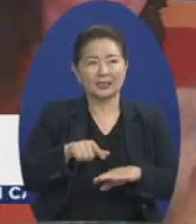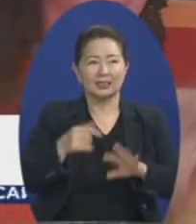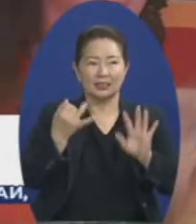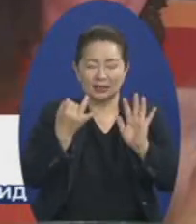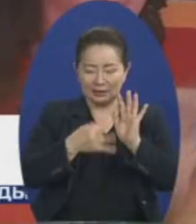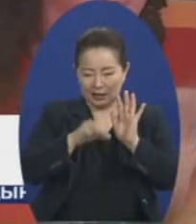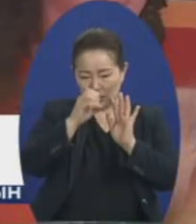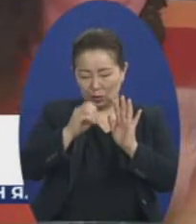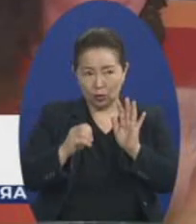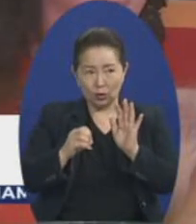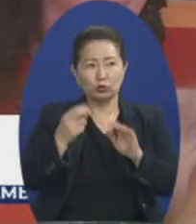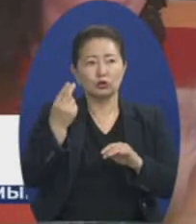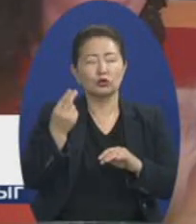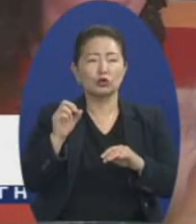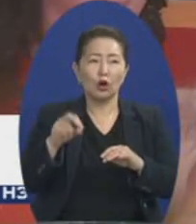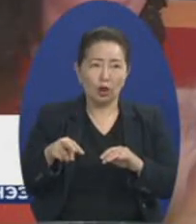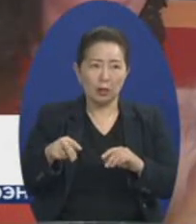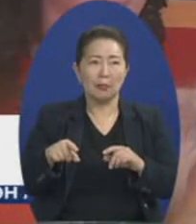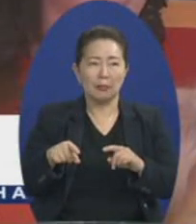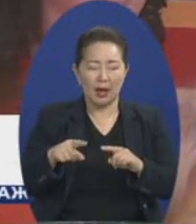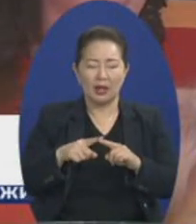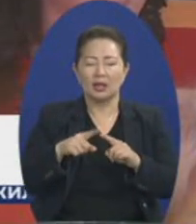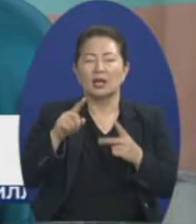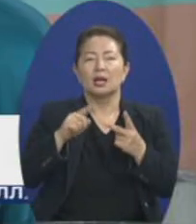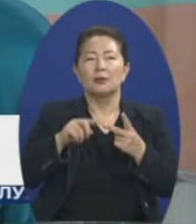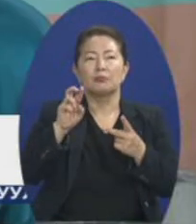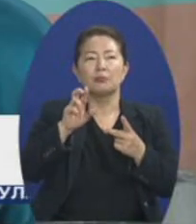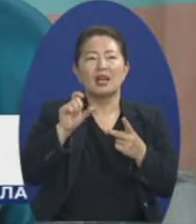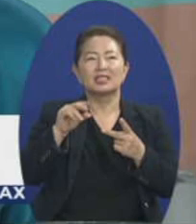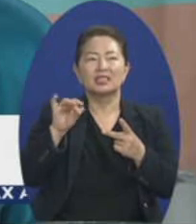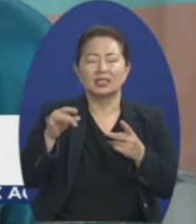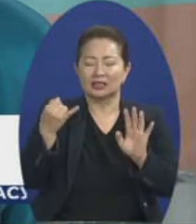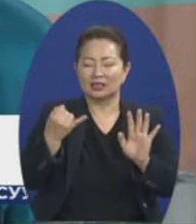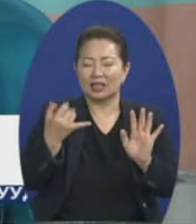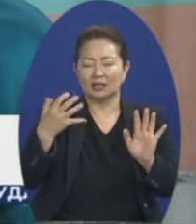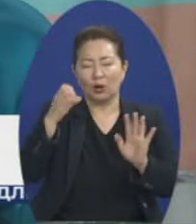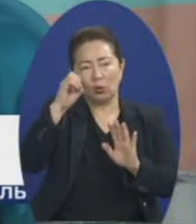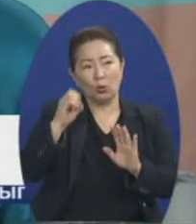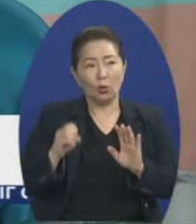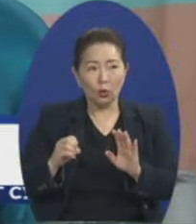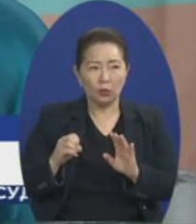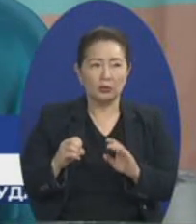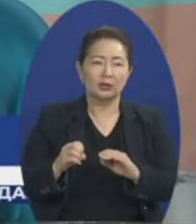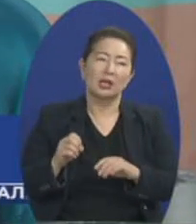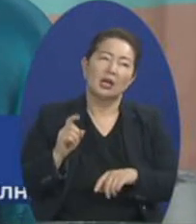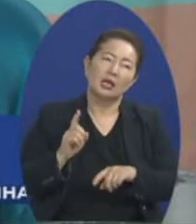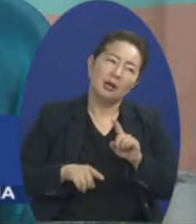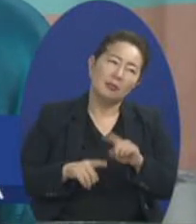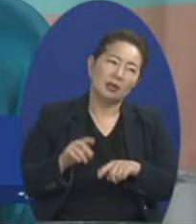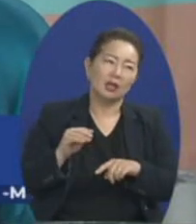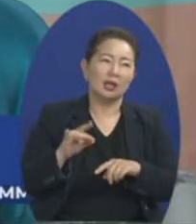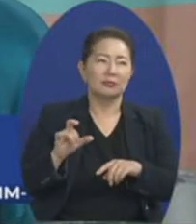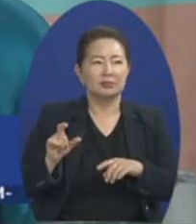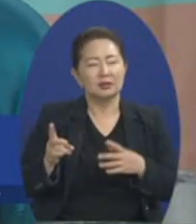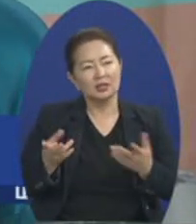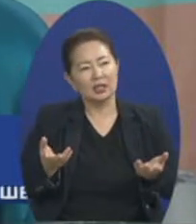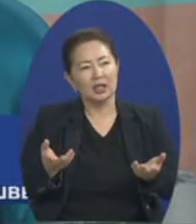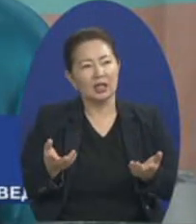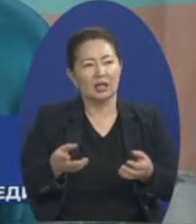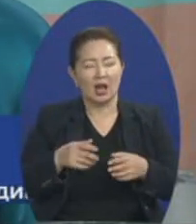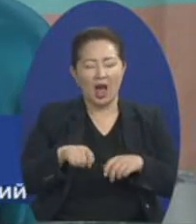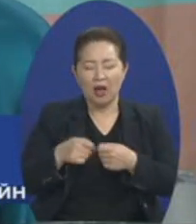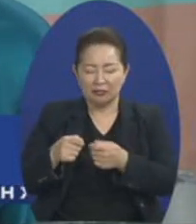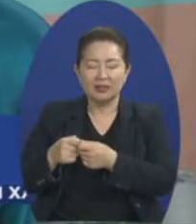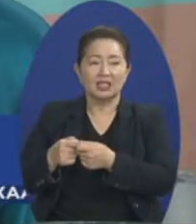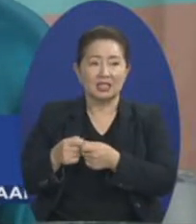гаруй хувинд цөлжилттэй мөн жирийн одоо 65% нь одоо бас ямар нэгэн хэмжээгээр одоо